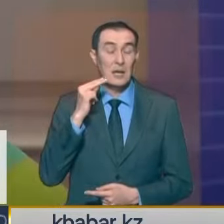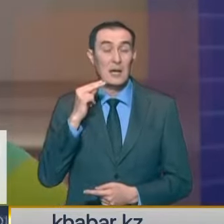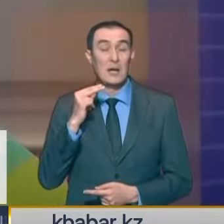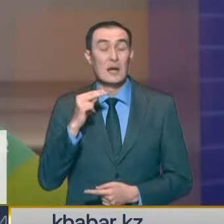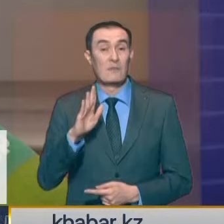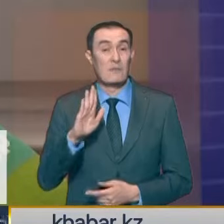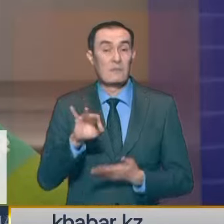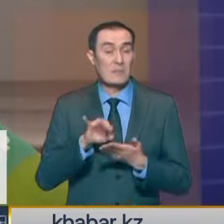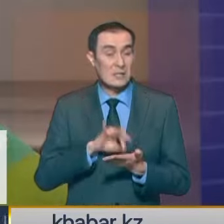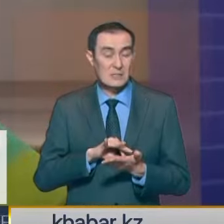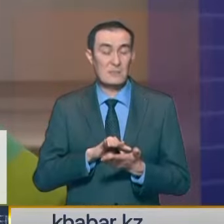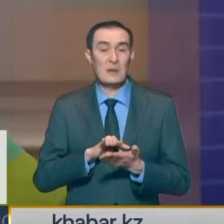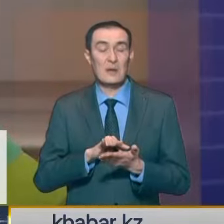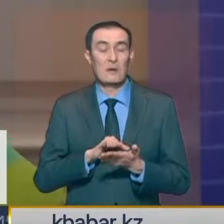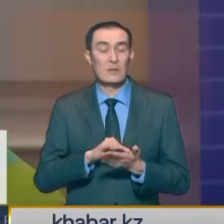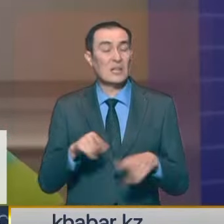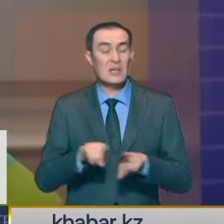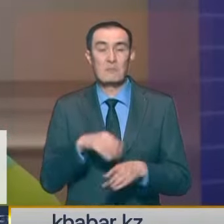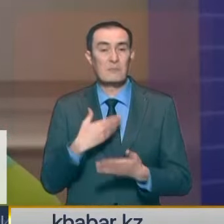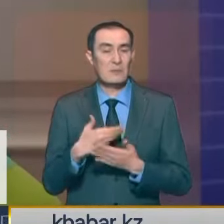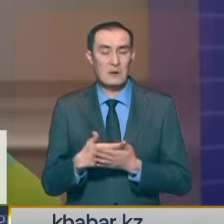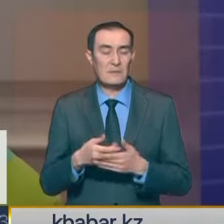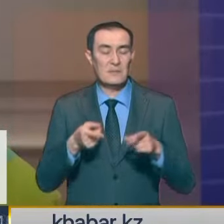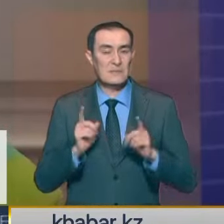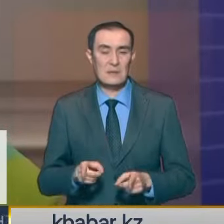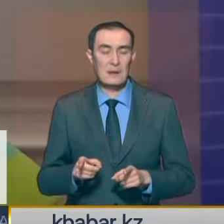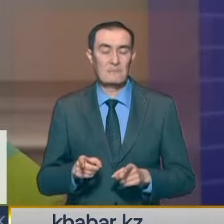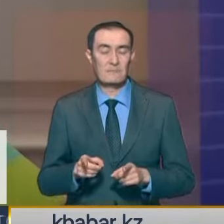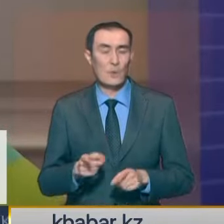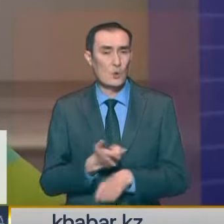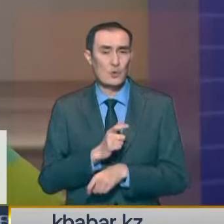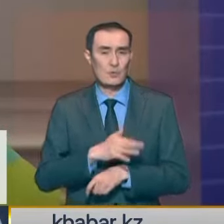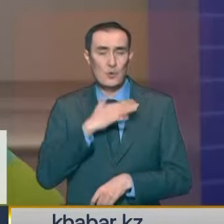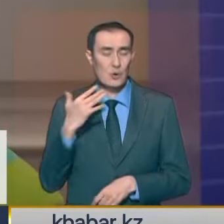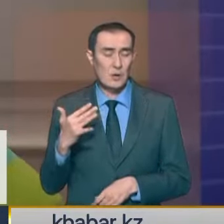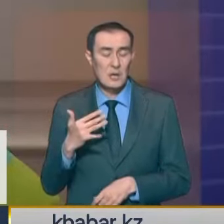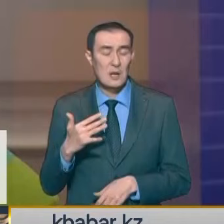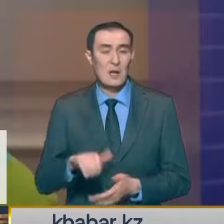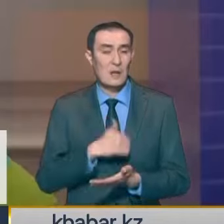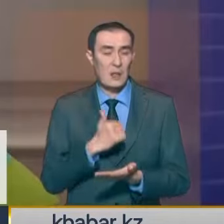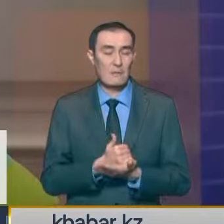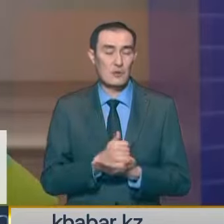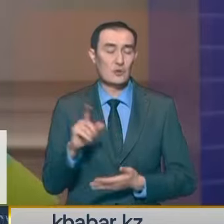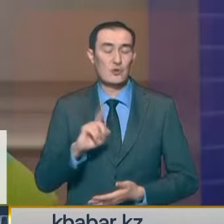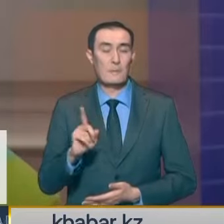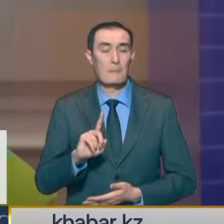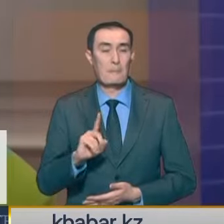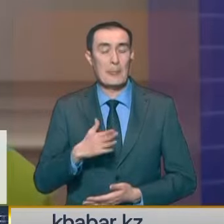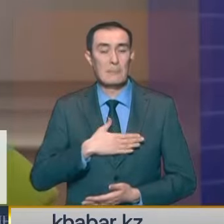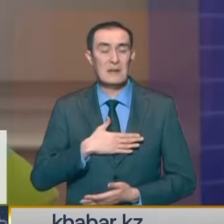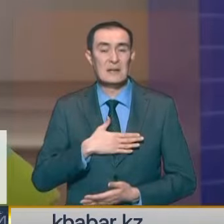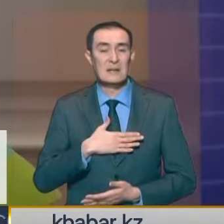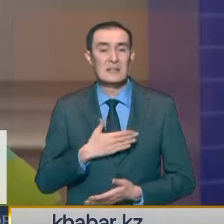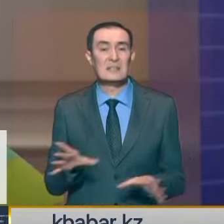принципе, примеров действительно, можно сказать, сотни. Самое главное, что мы